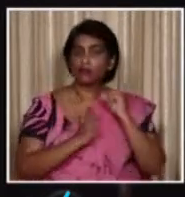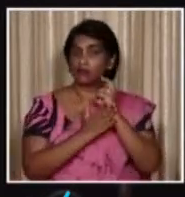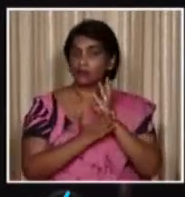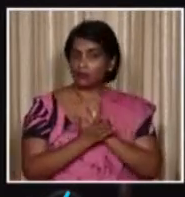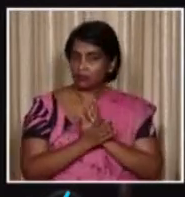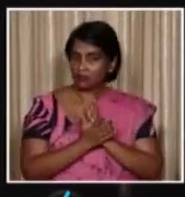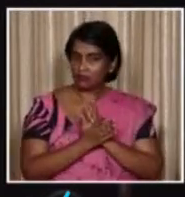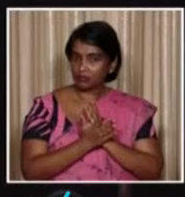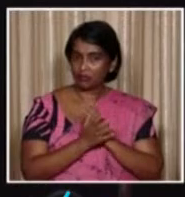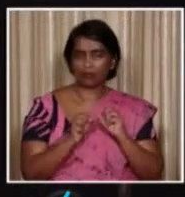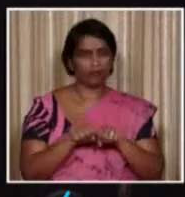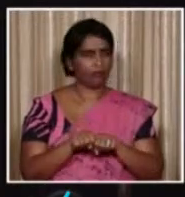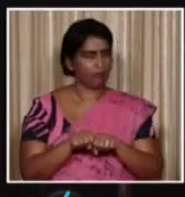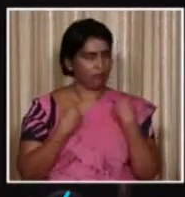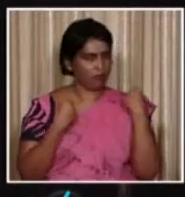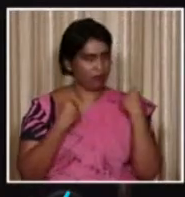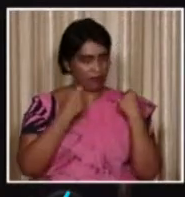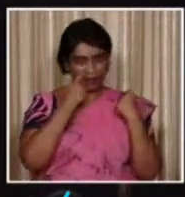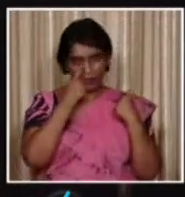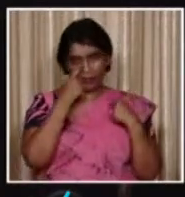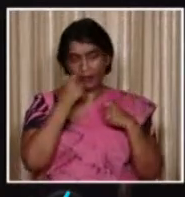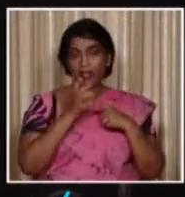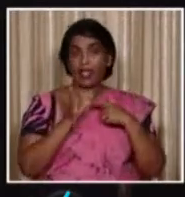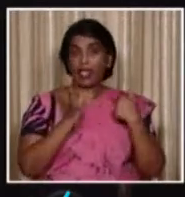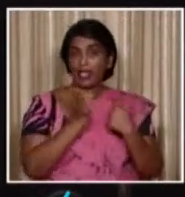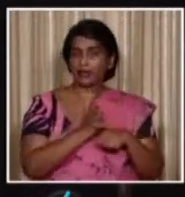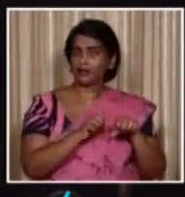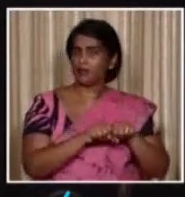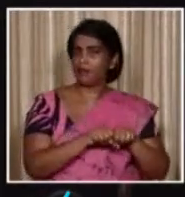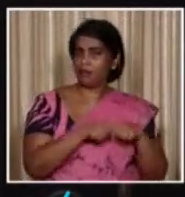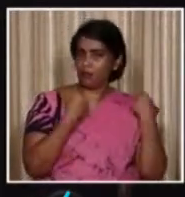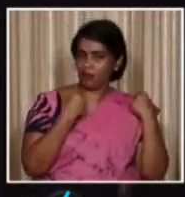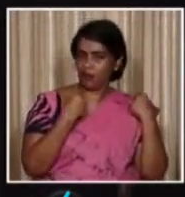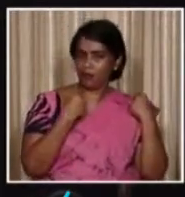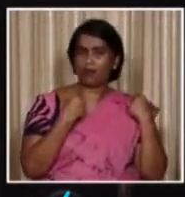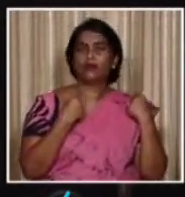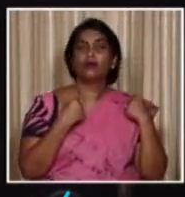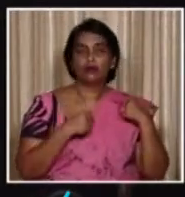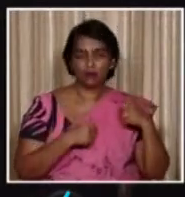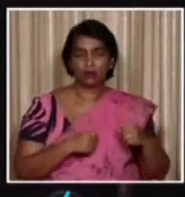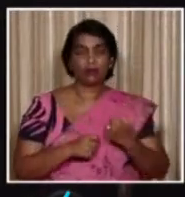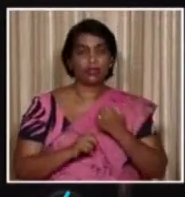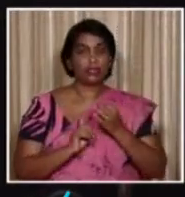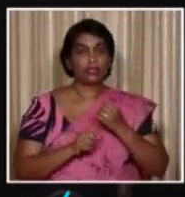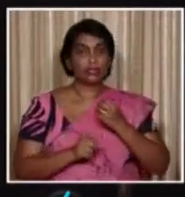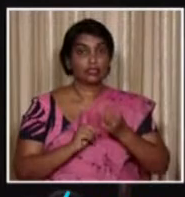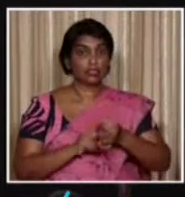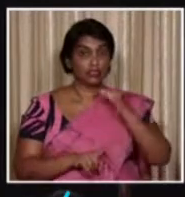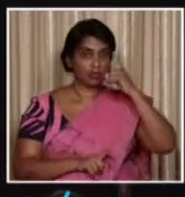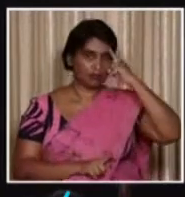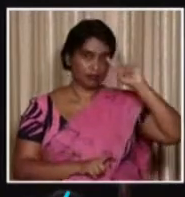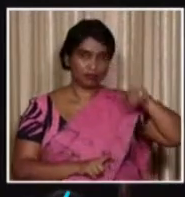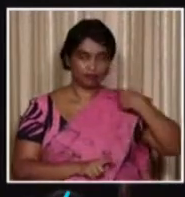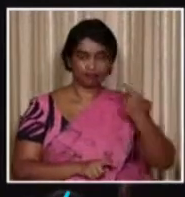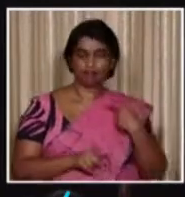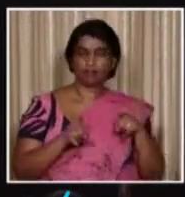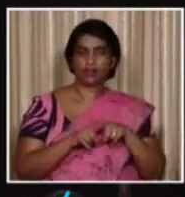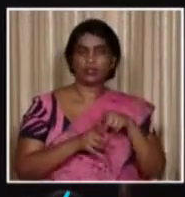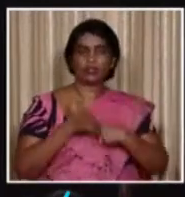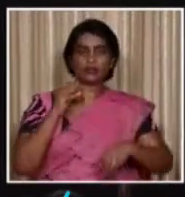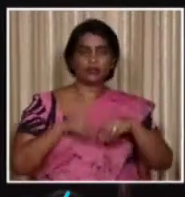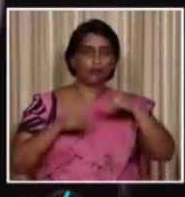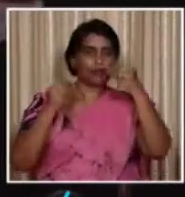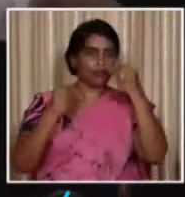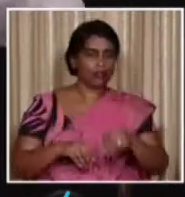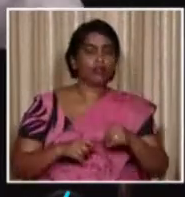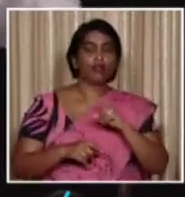ව්‍යවස්ථාවත් උල්ලංඝනය කරමින් පනතත් උල්ලංඝනය කරමින් විධායක හිතුවක්කාරී ලෙස ඡන්ද කඩාකප්පල්